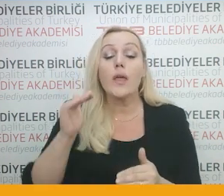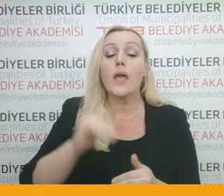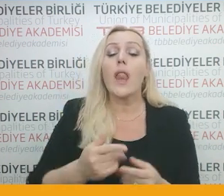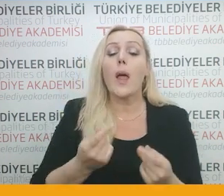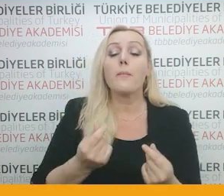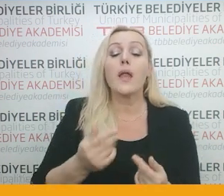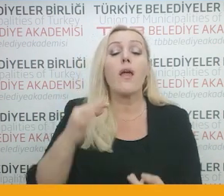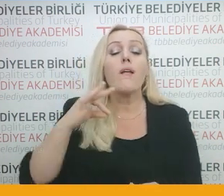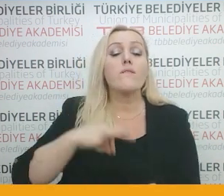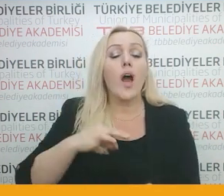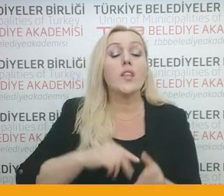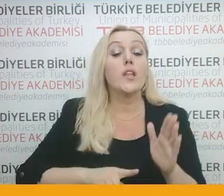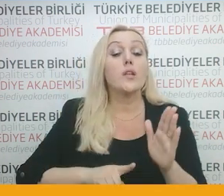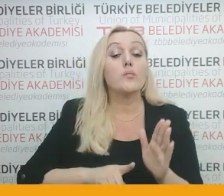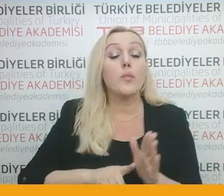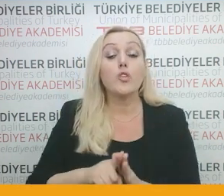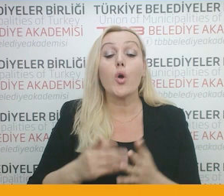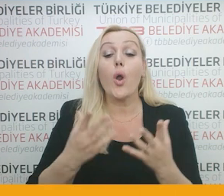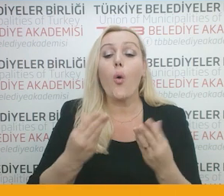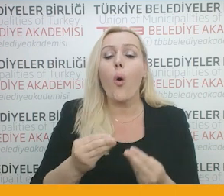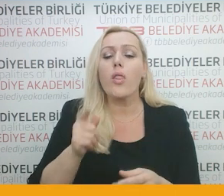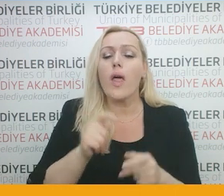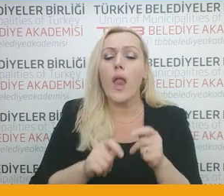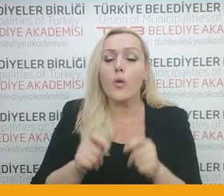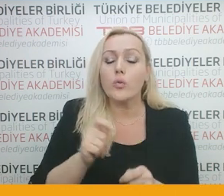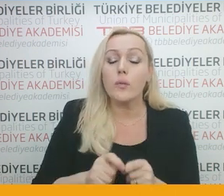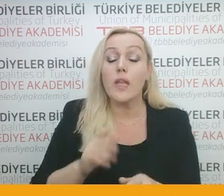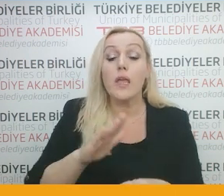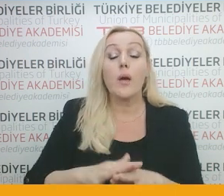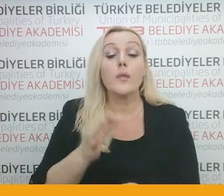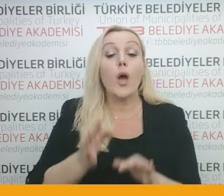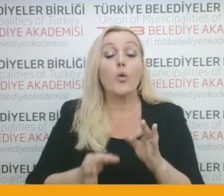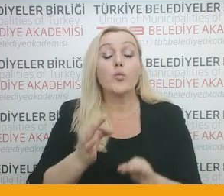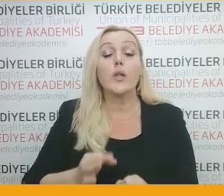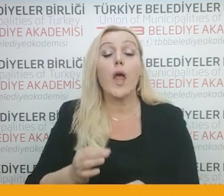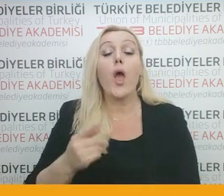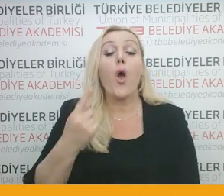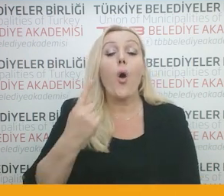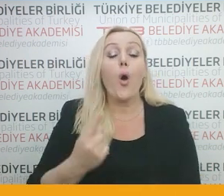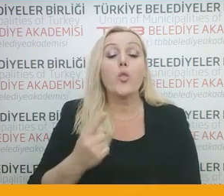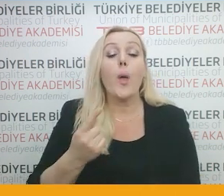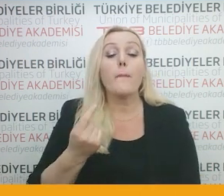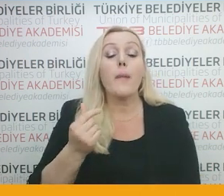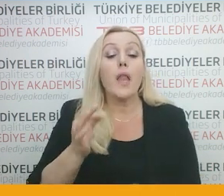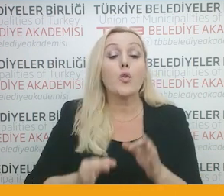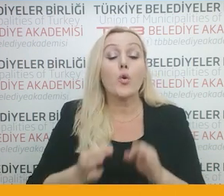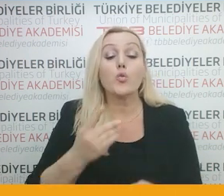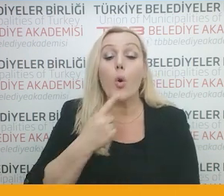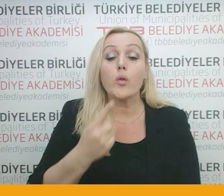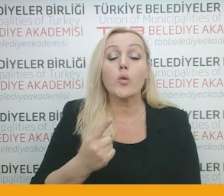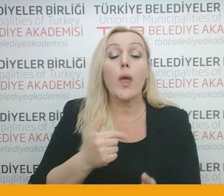etkili, ekonomik, verimli bir şekilde kullanılması yönlerine yapılan kontrole biz ön mali kontrol diyoruz arkadaşlar. Neyi kontrol